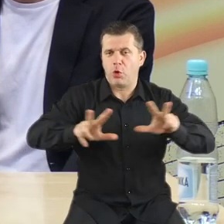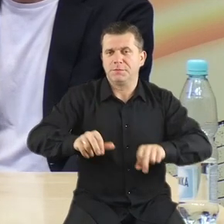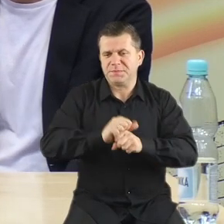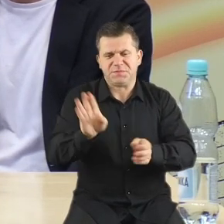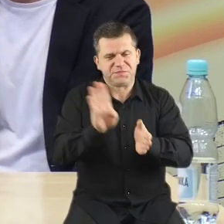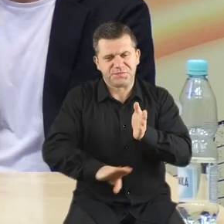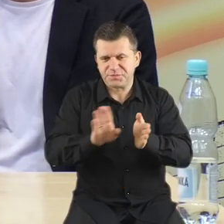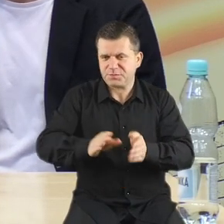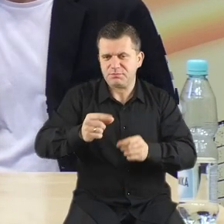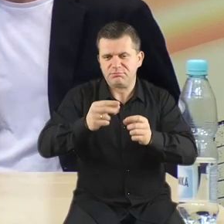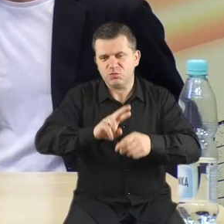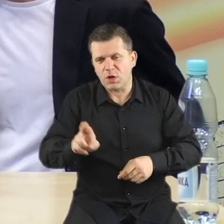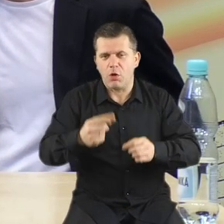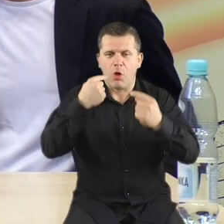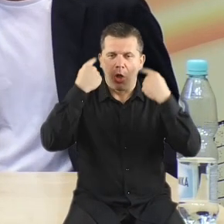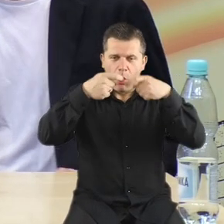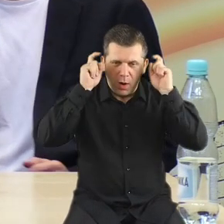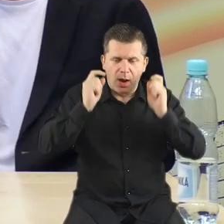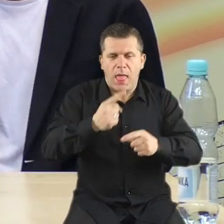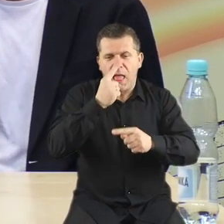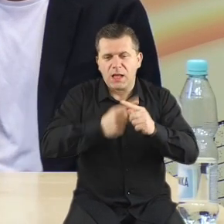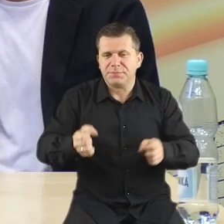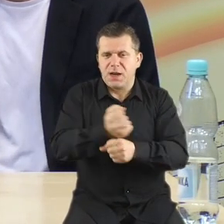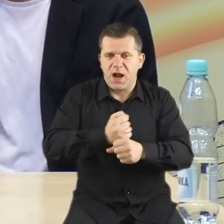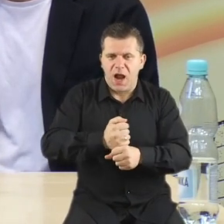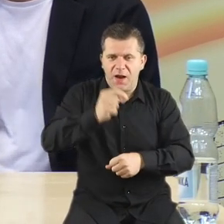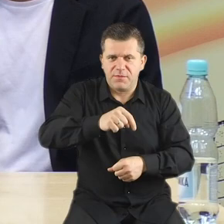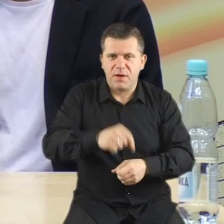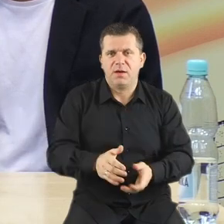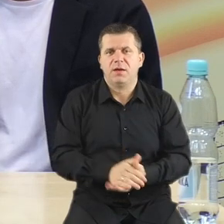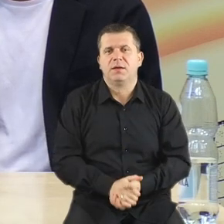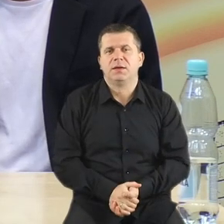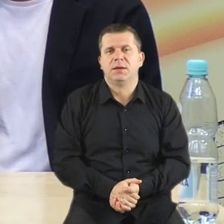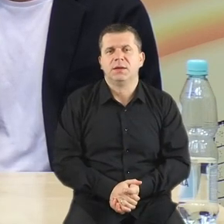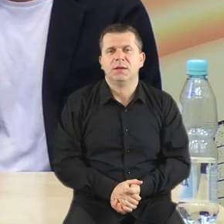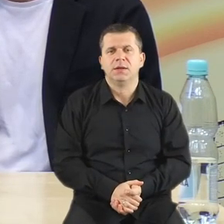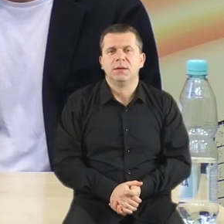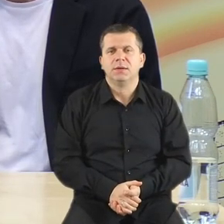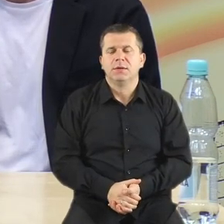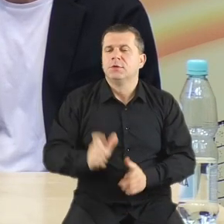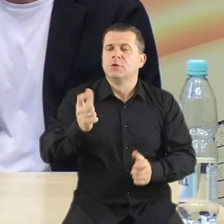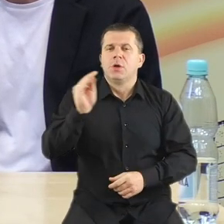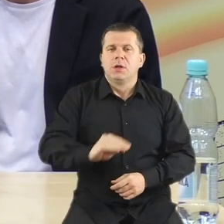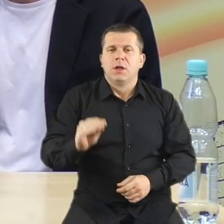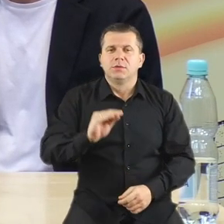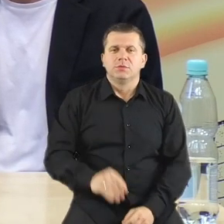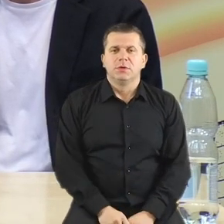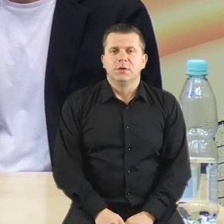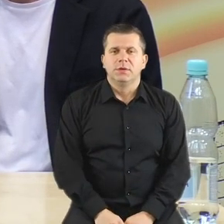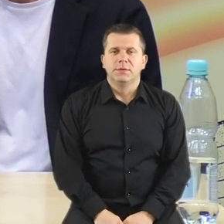zwyczajne przedmioty jak pary, ekspres do kawy, fifka, co tam jeszcze,